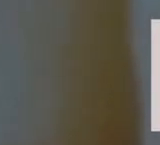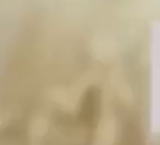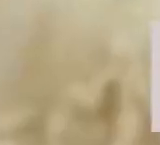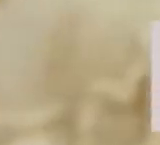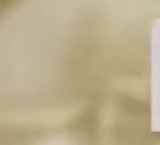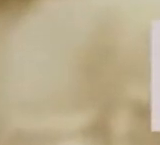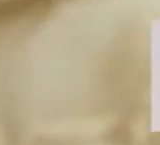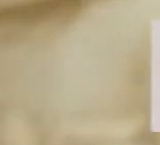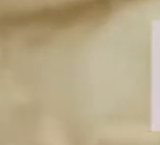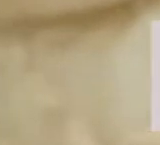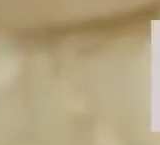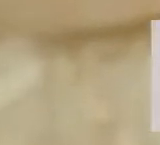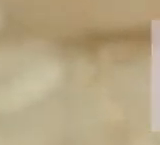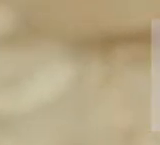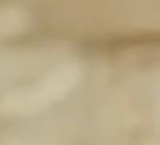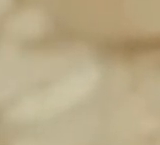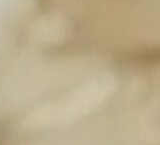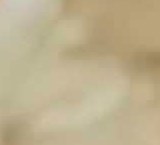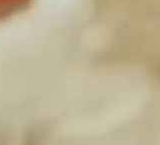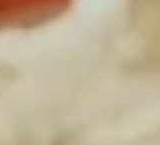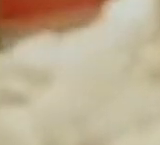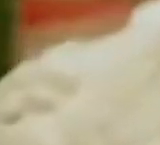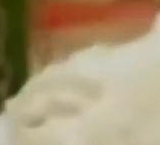seemed a better way.